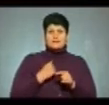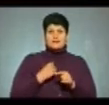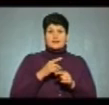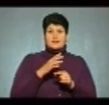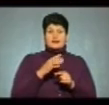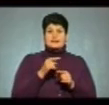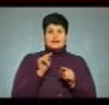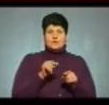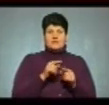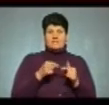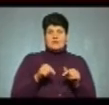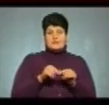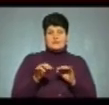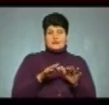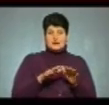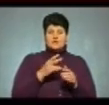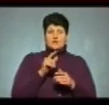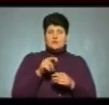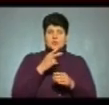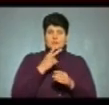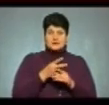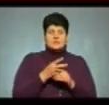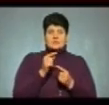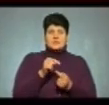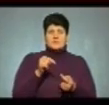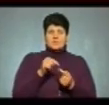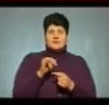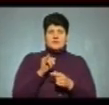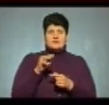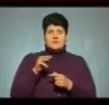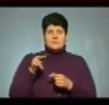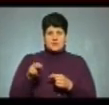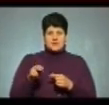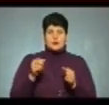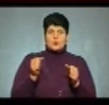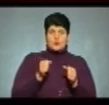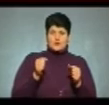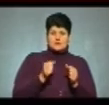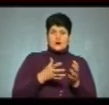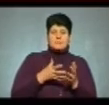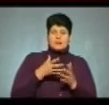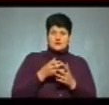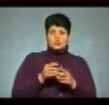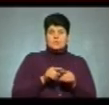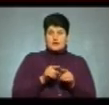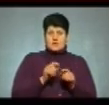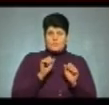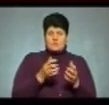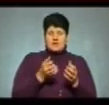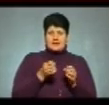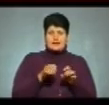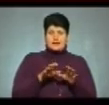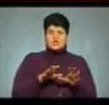вид діяльності. Ну, все-таки, якщо мешканці бачать, що їм не підходить цей ІТП, що холодно, а платіжки такі ж, можуть вони прийняти рішення